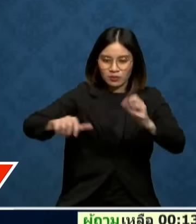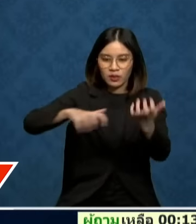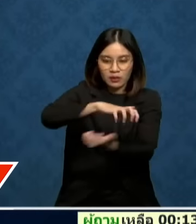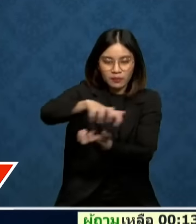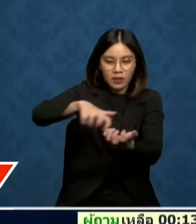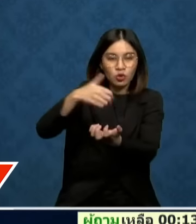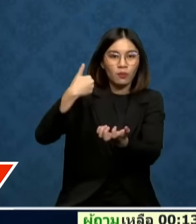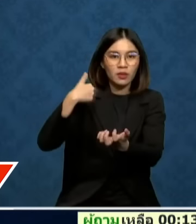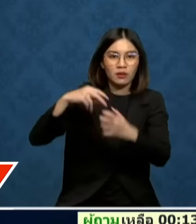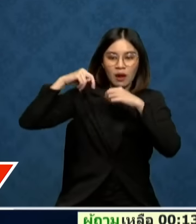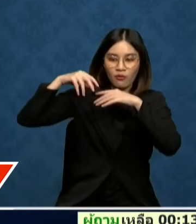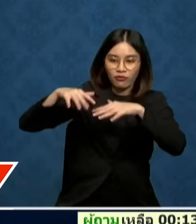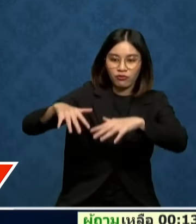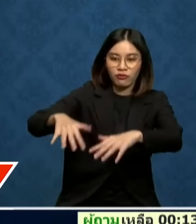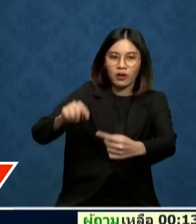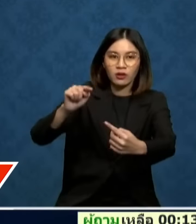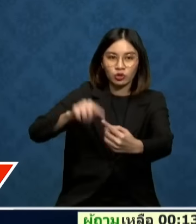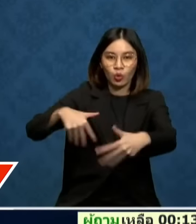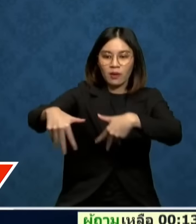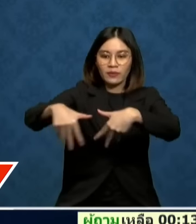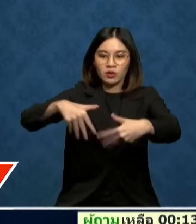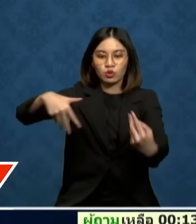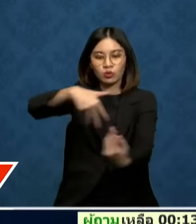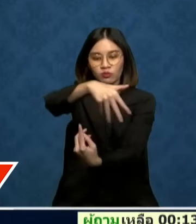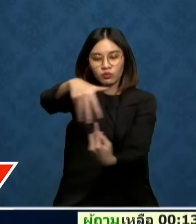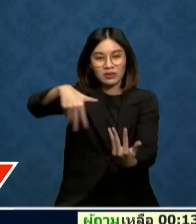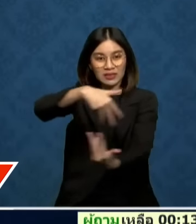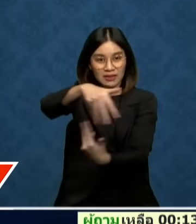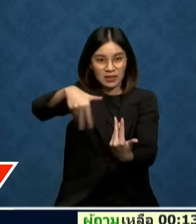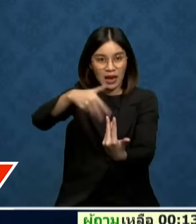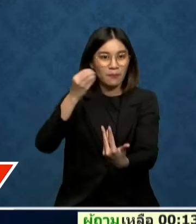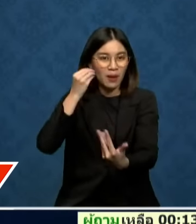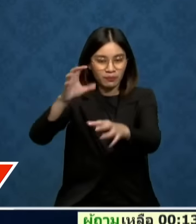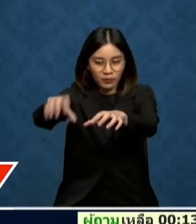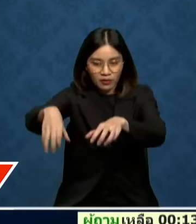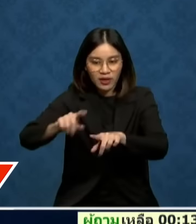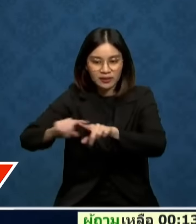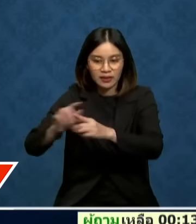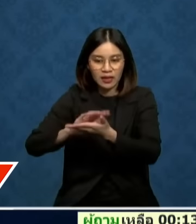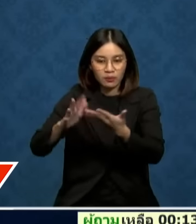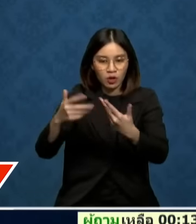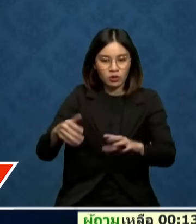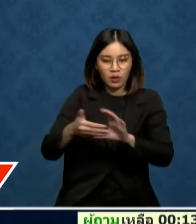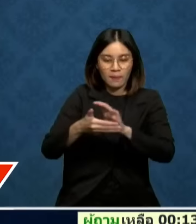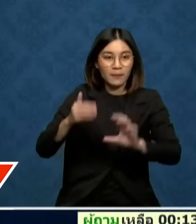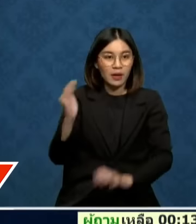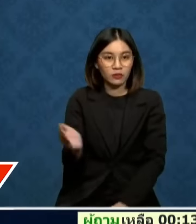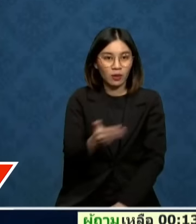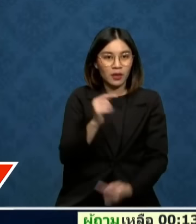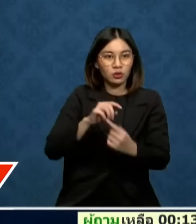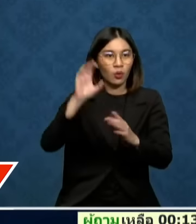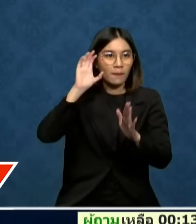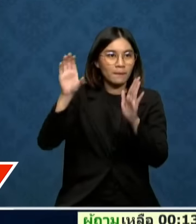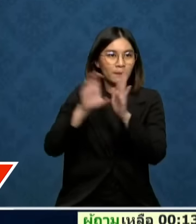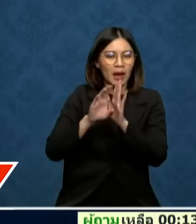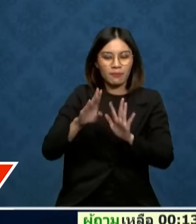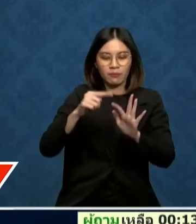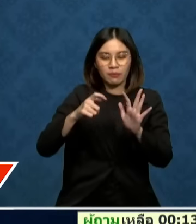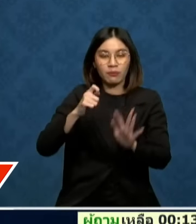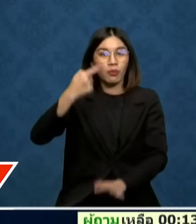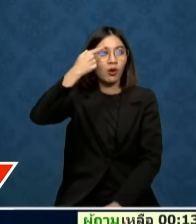ครับและไหลเข้าสู่พื้นที่สาธารณะของชาวบ้านแล้วประเด็นถัดมาก็คือในสไลด์ถัดไปจะเป็นภาพของบ่อดำนะครับ